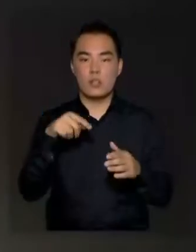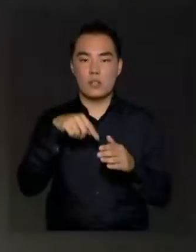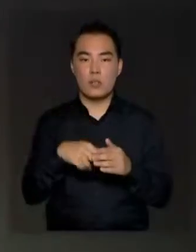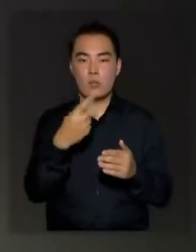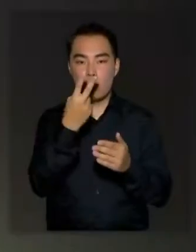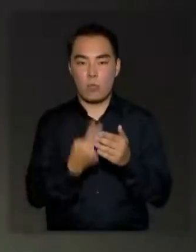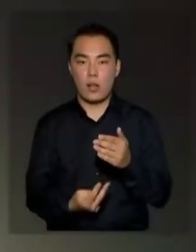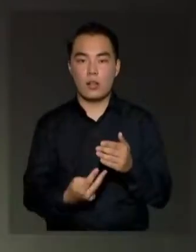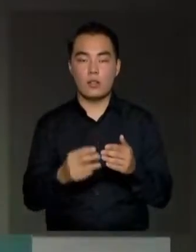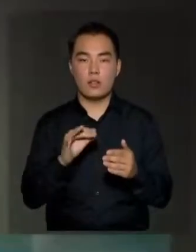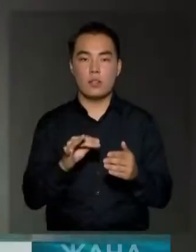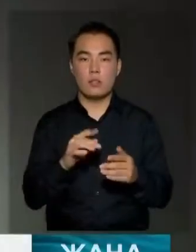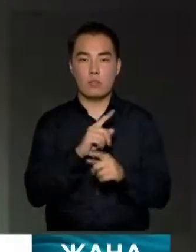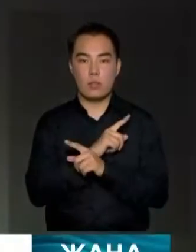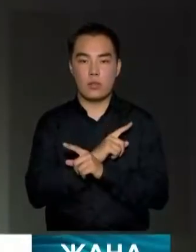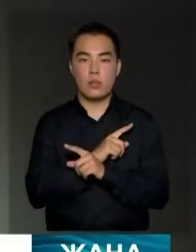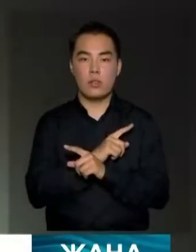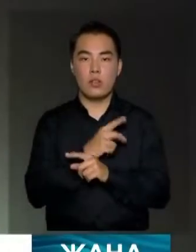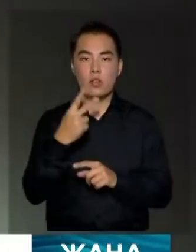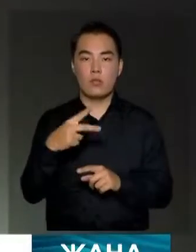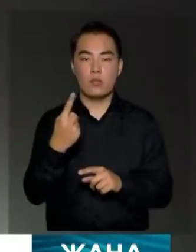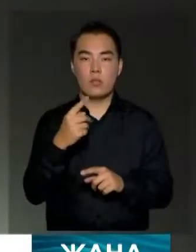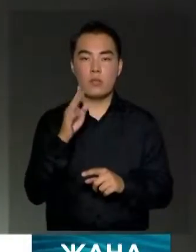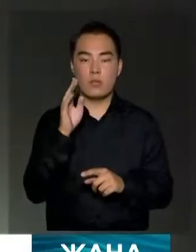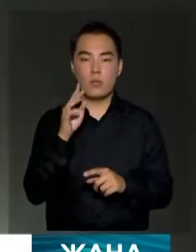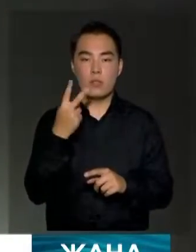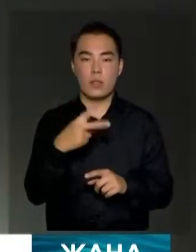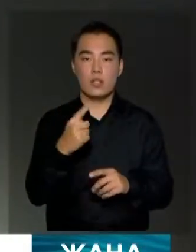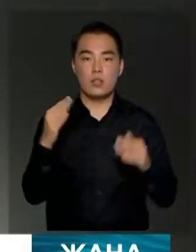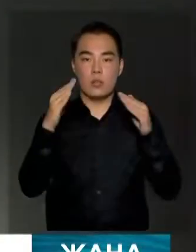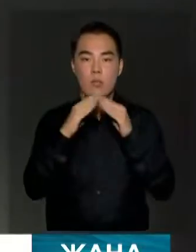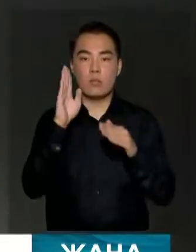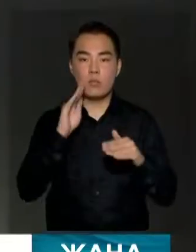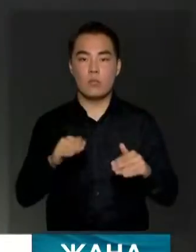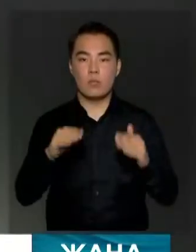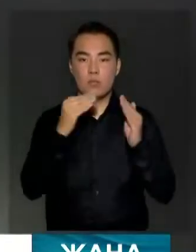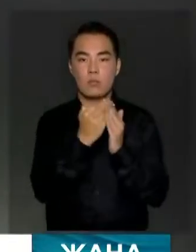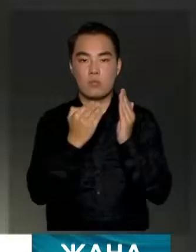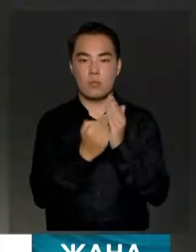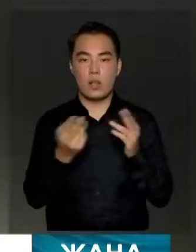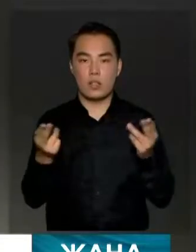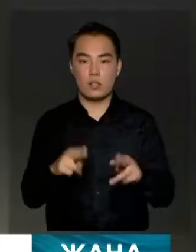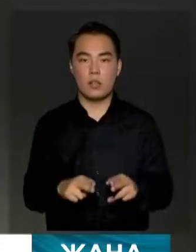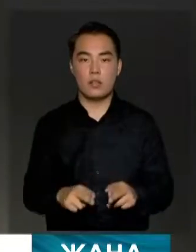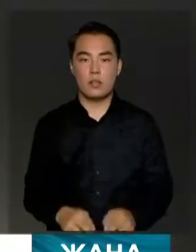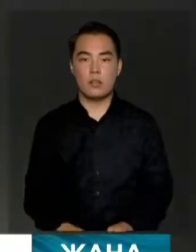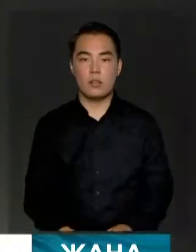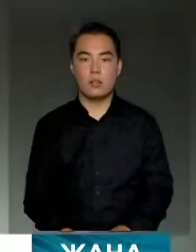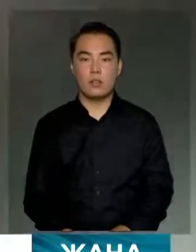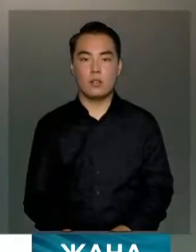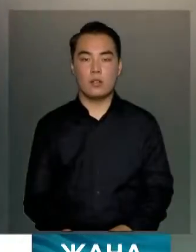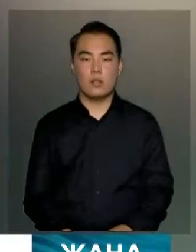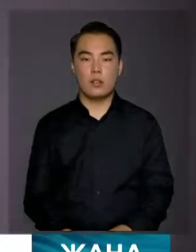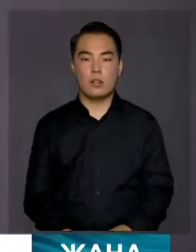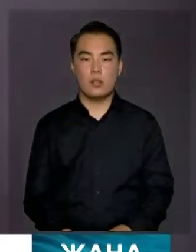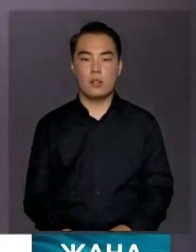Қазығұрт, Бәйдібек, Сарағаш аудандарында 21 үйді су басқаны анықталды. Қорада тұрған 13 уақ мал қырылып қалған. Төтенше